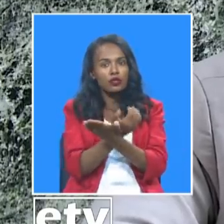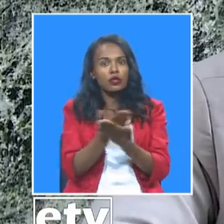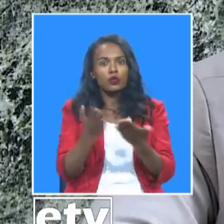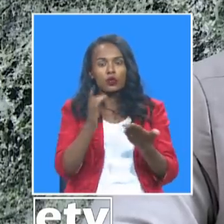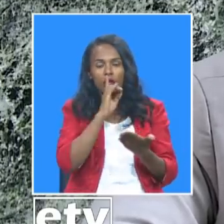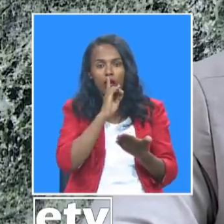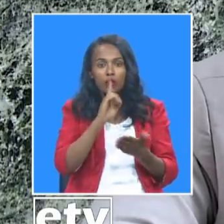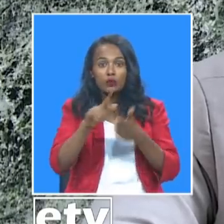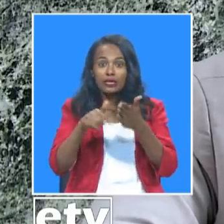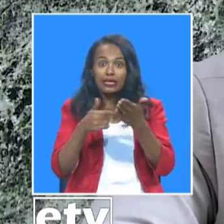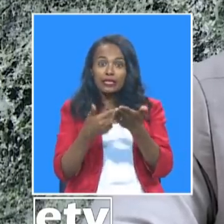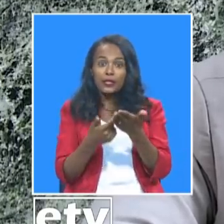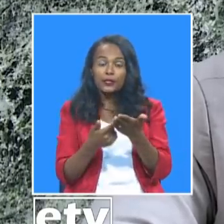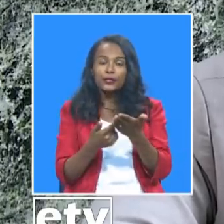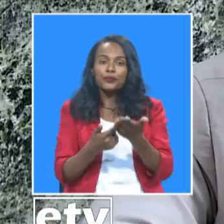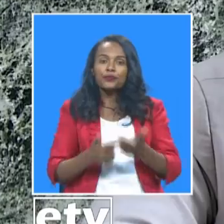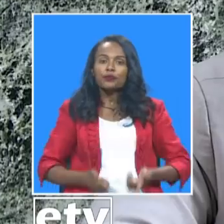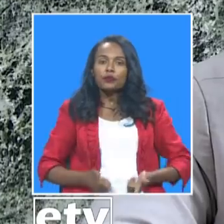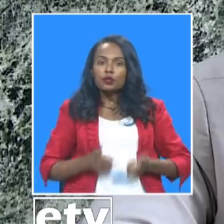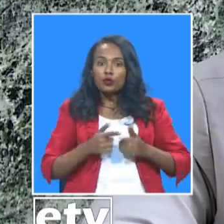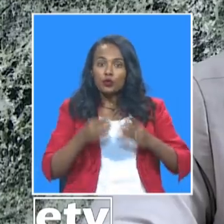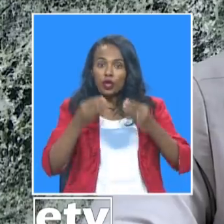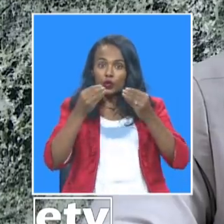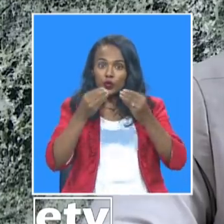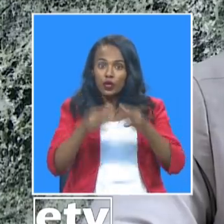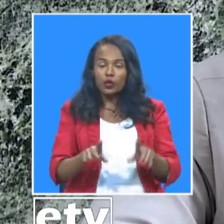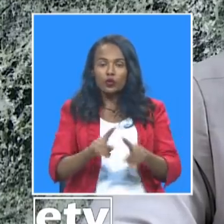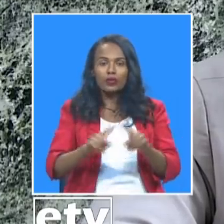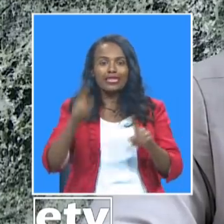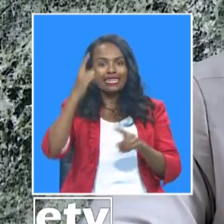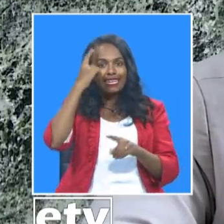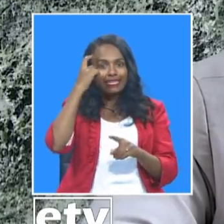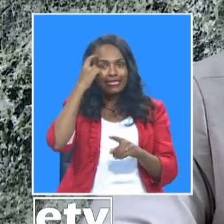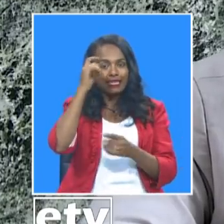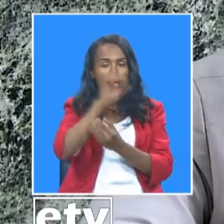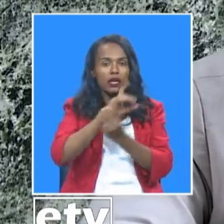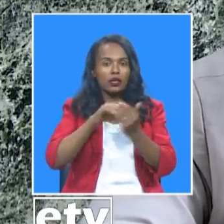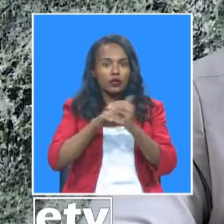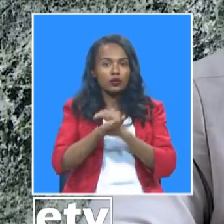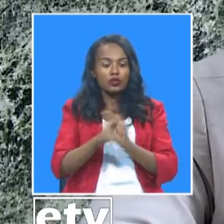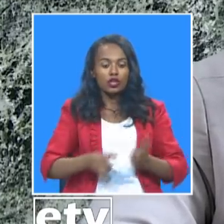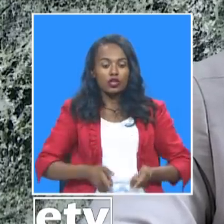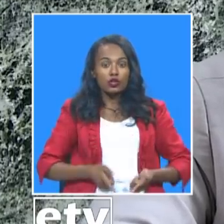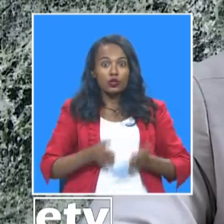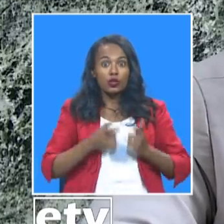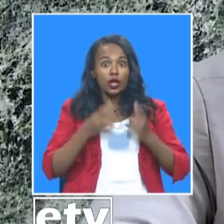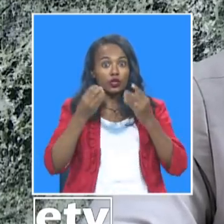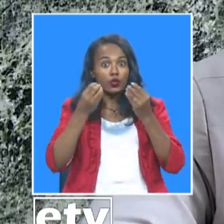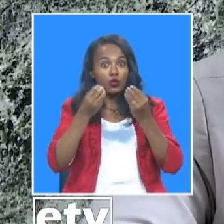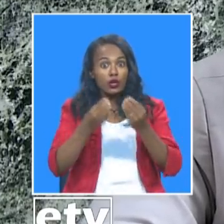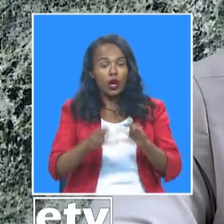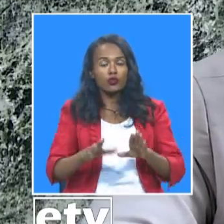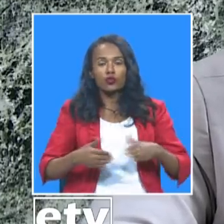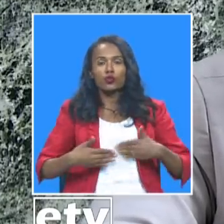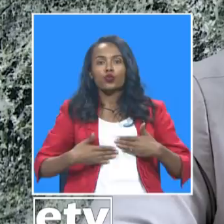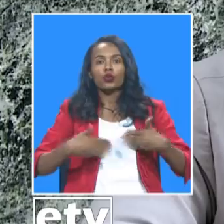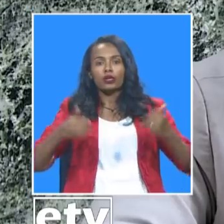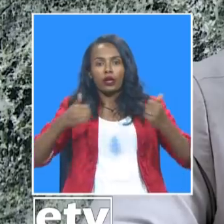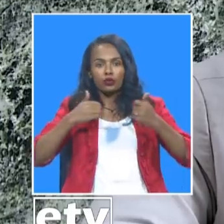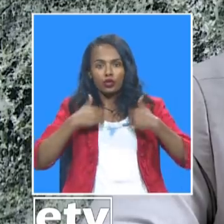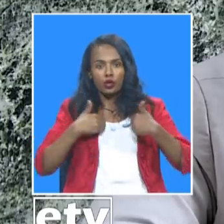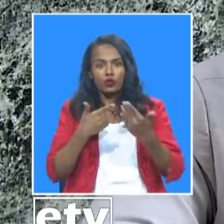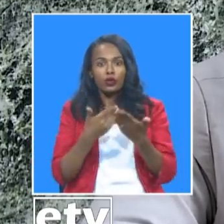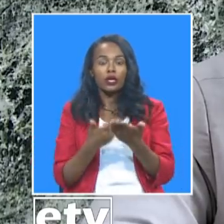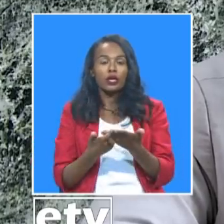ያለው ማለት ነው። ስለዚህ ህይወታቸውን ያጡ በተለይ በትግራይ ክልል ውስጥ ህይወታቸውን ያጡ ወጣቶች አሉ።